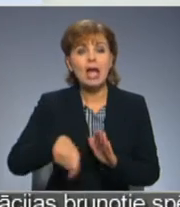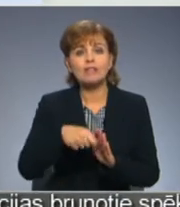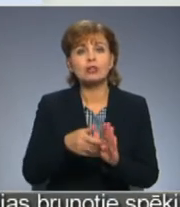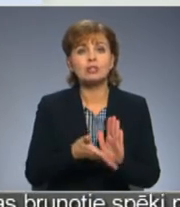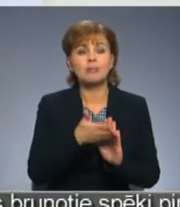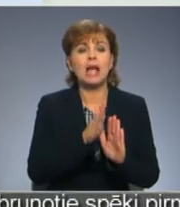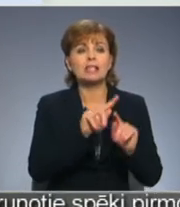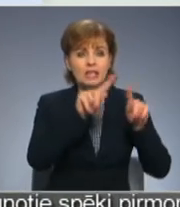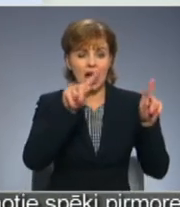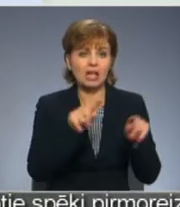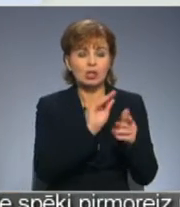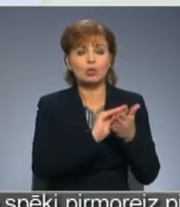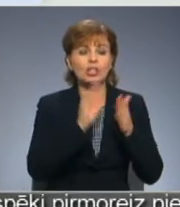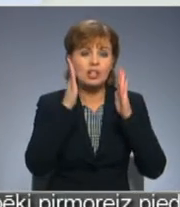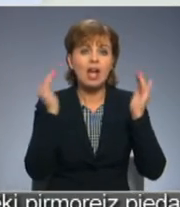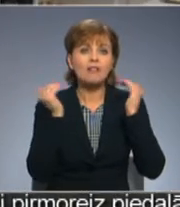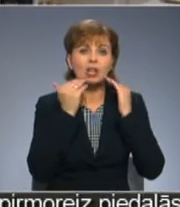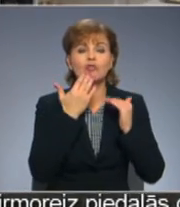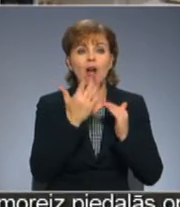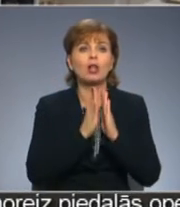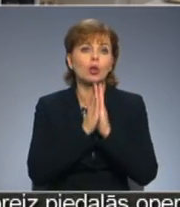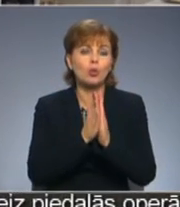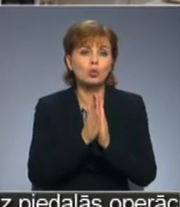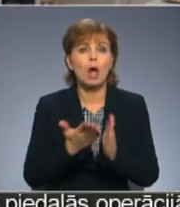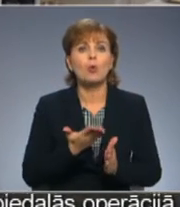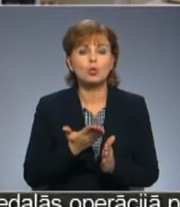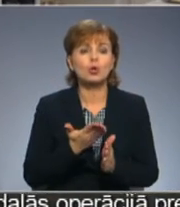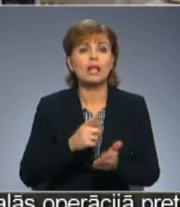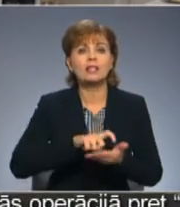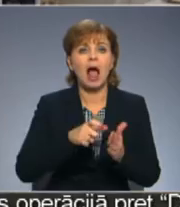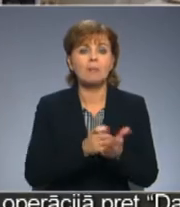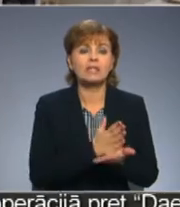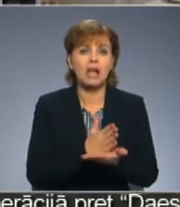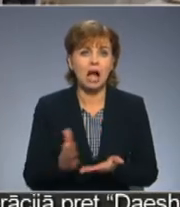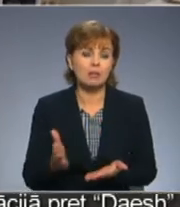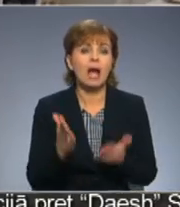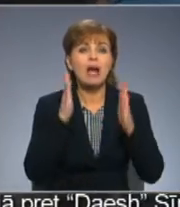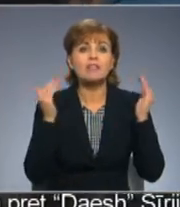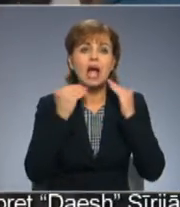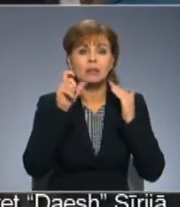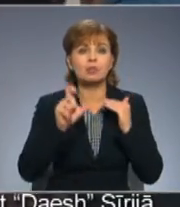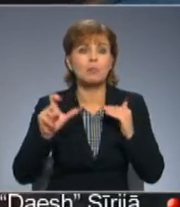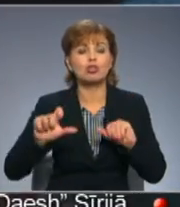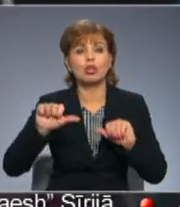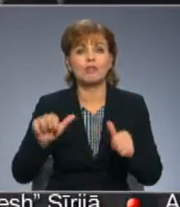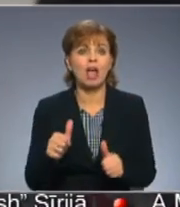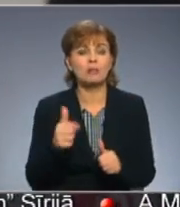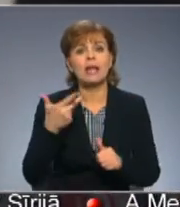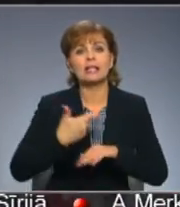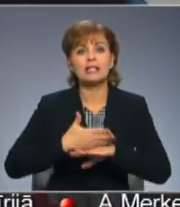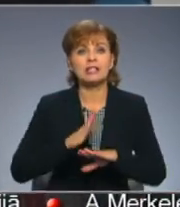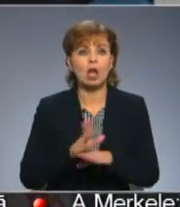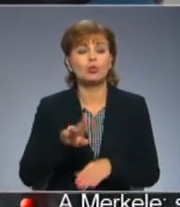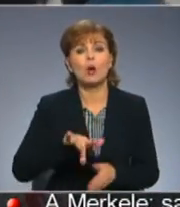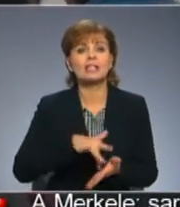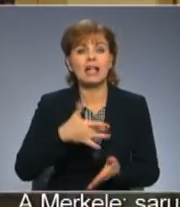sienām parādījušies uzraksti vietnamiešu valodā ar lūgumu uzturēt telpas kārtībā. Šobrīd Vietnamas pilsoņi veido jau gandrīz 3/4 no